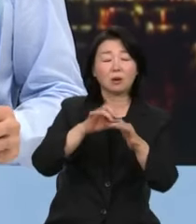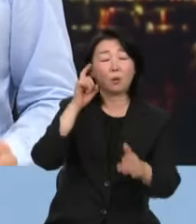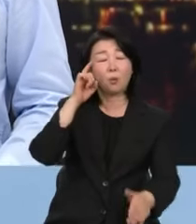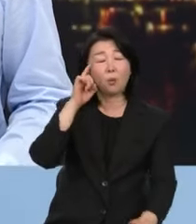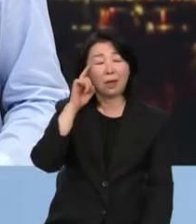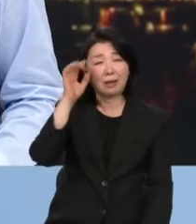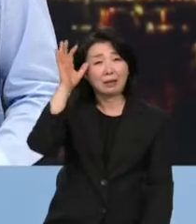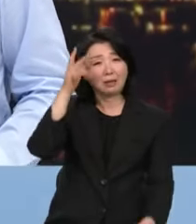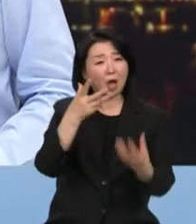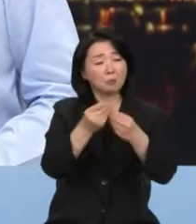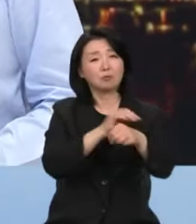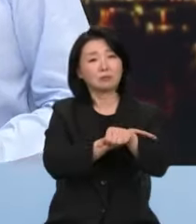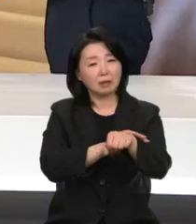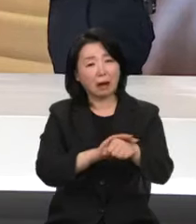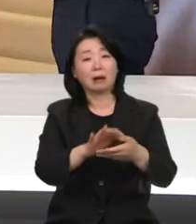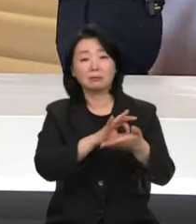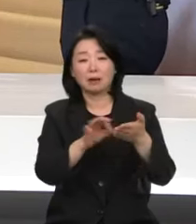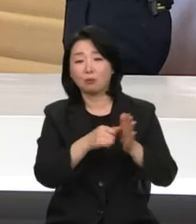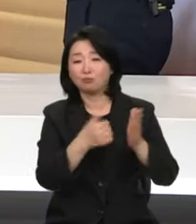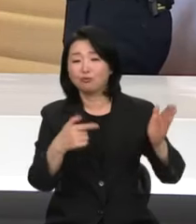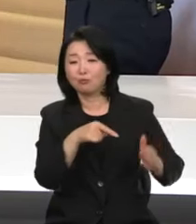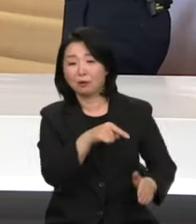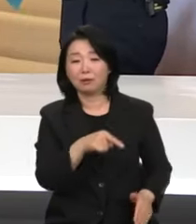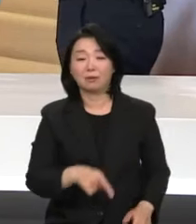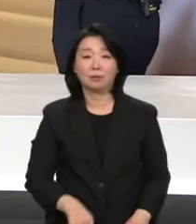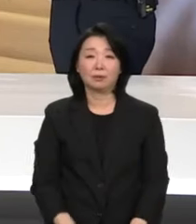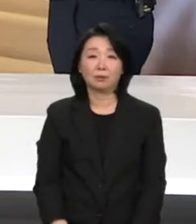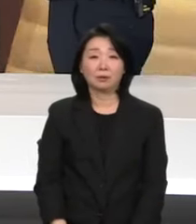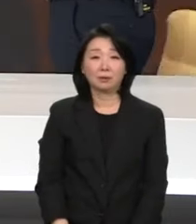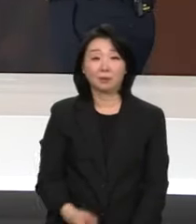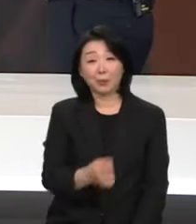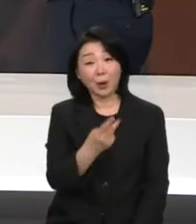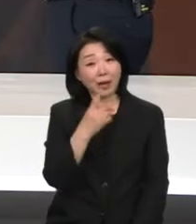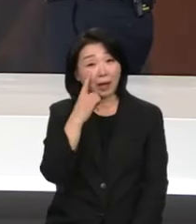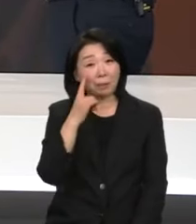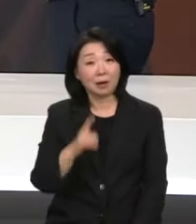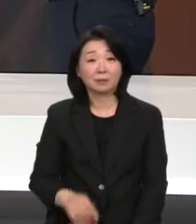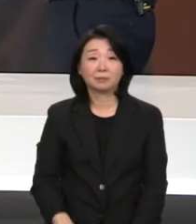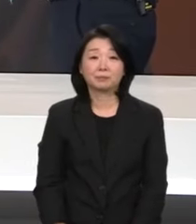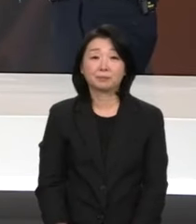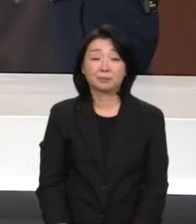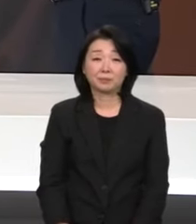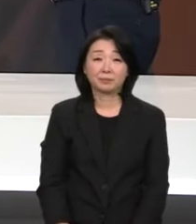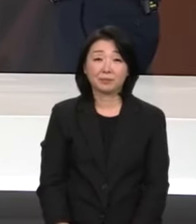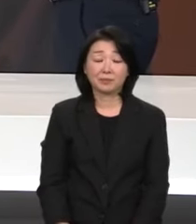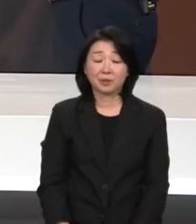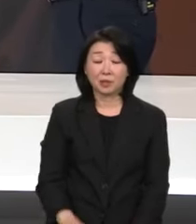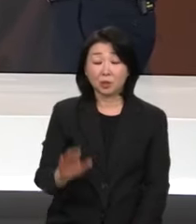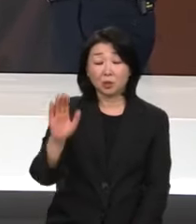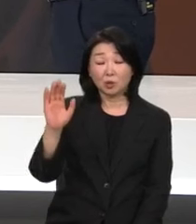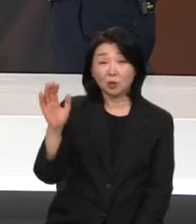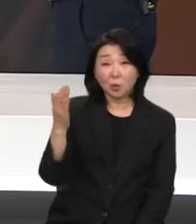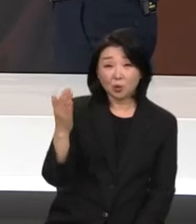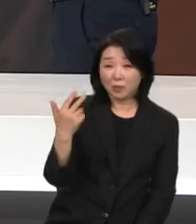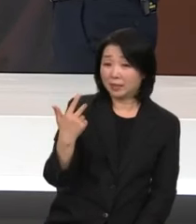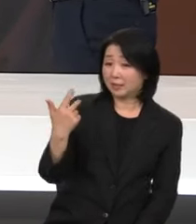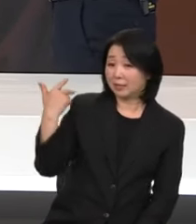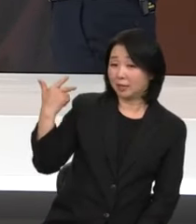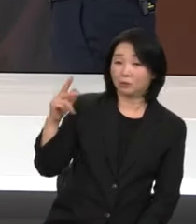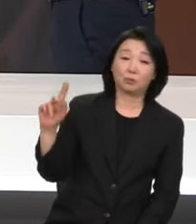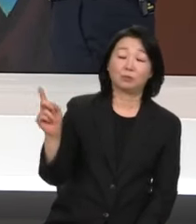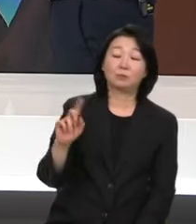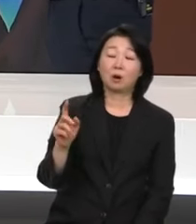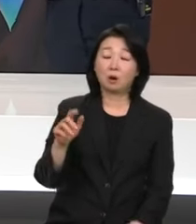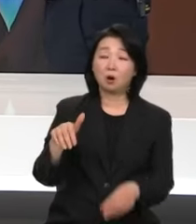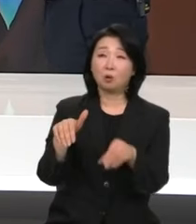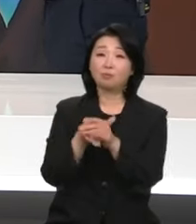개 비유를 자주 사용하는 걸로 아주 유명한 정치인인데요. 네. 몇 가지 좀 찾아봤습니다. 자, 최근에 보시면은 지난주였죠. 저희가 소개해드렸는데 문